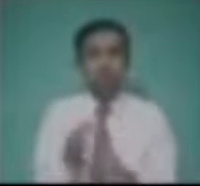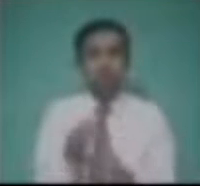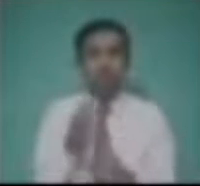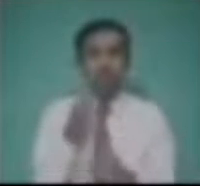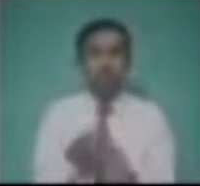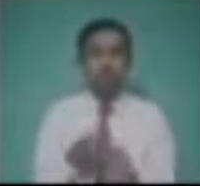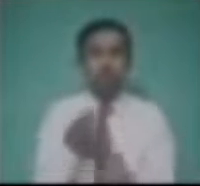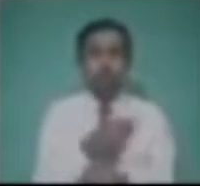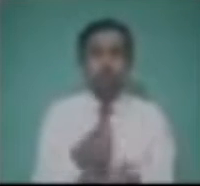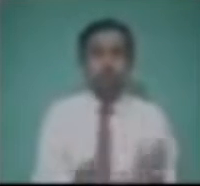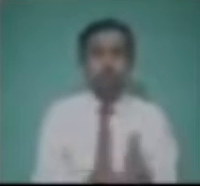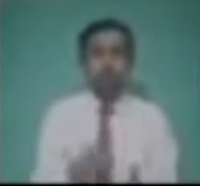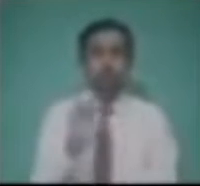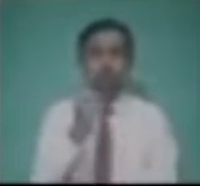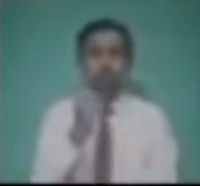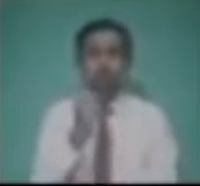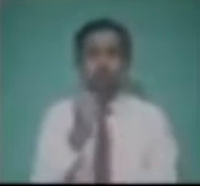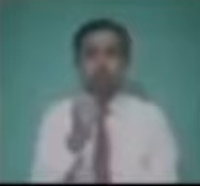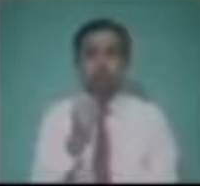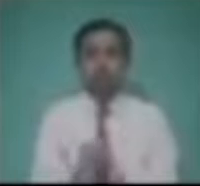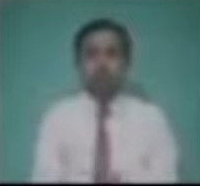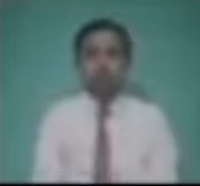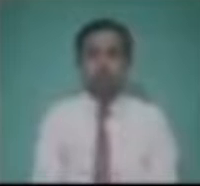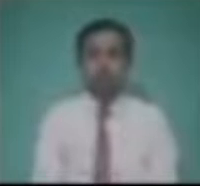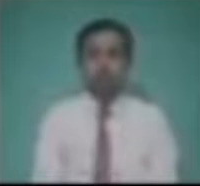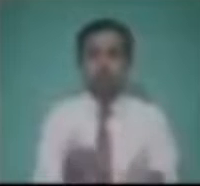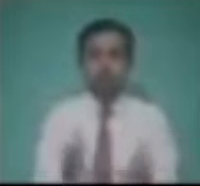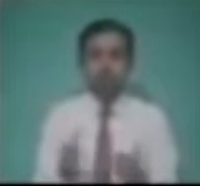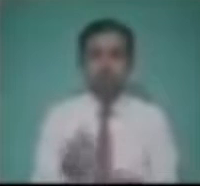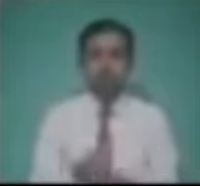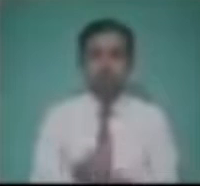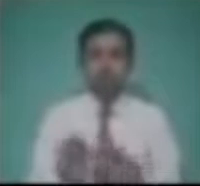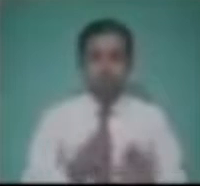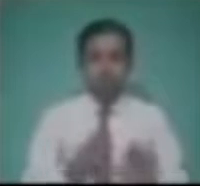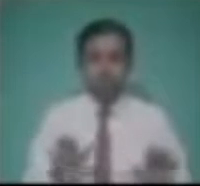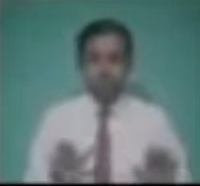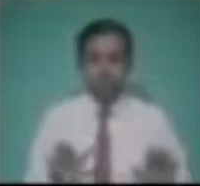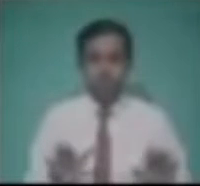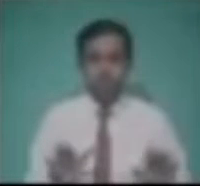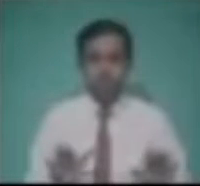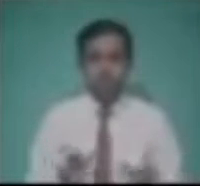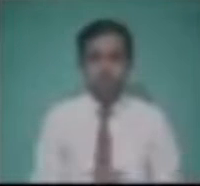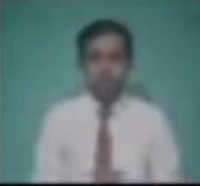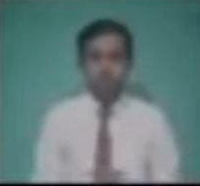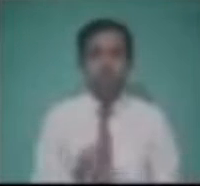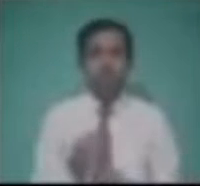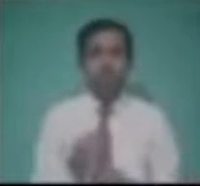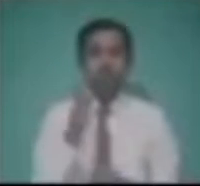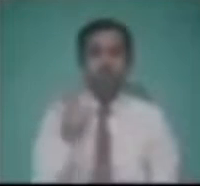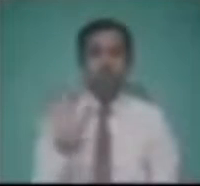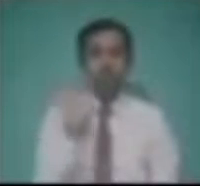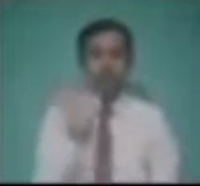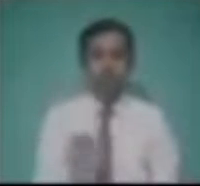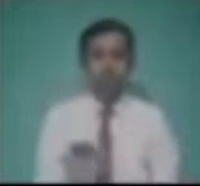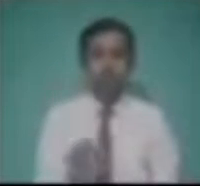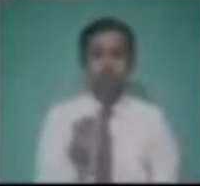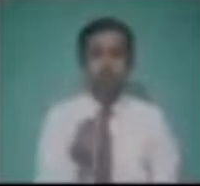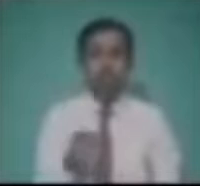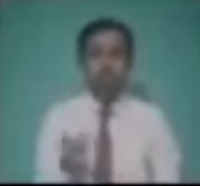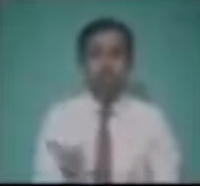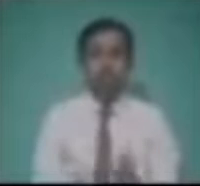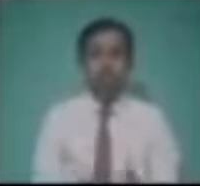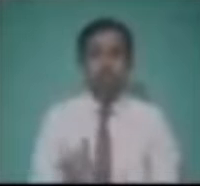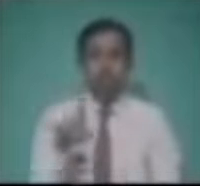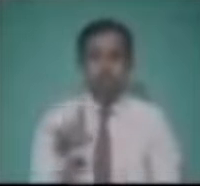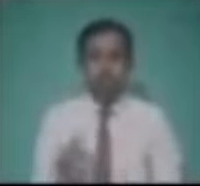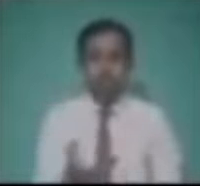sabhapathige wetupa 150yi. Ilagata awa yaha palana aanduwa eken sabhapathi kenek pat kara eyaage wetupa